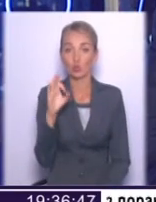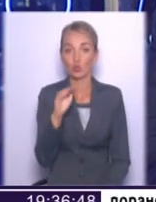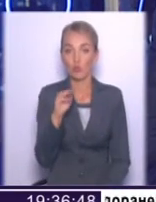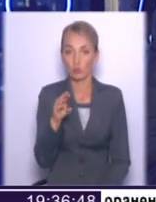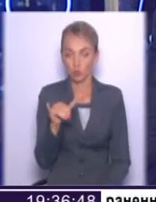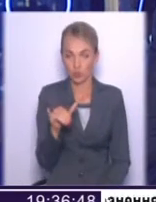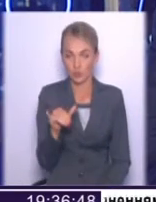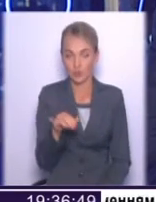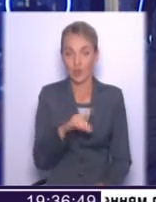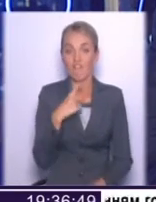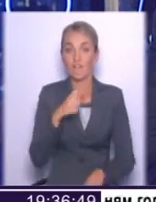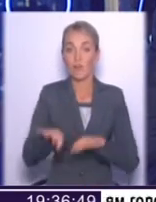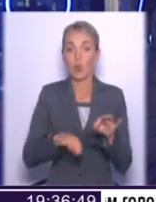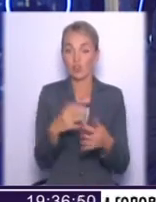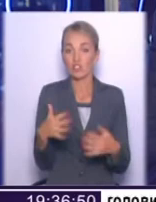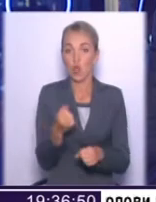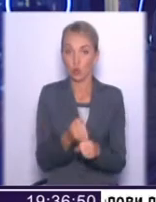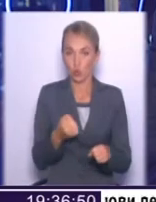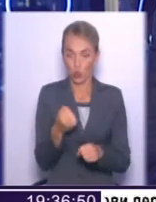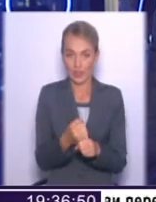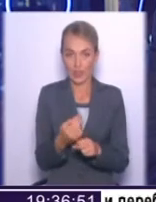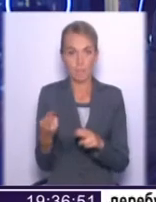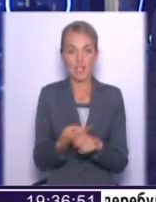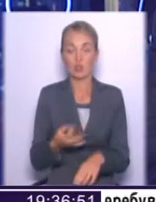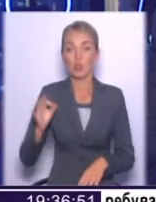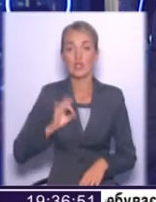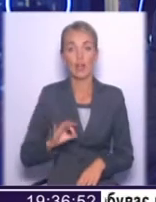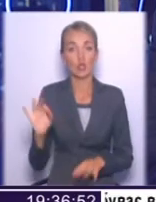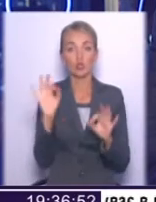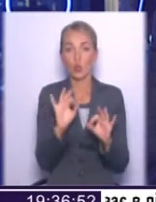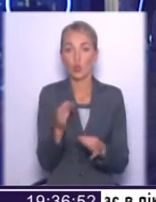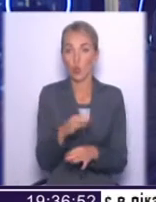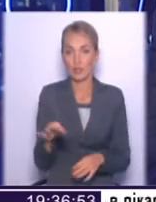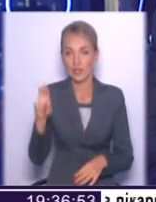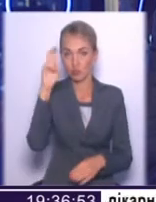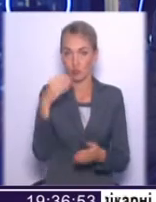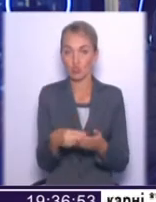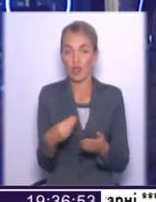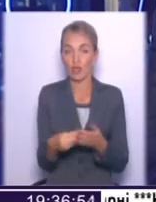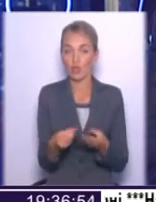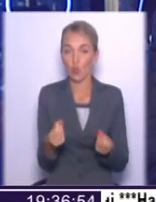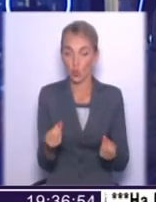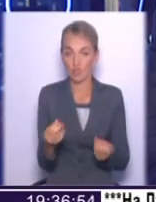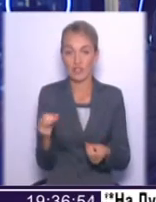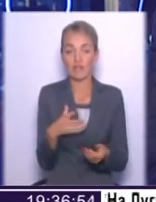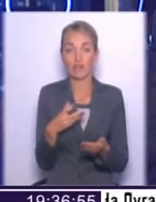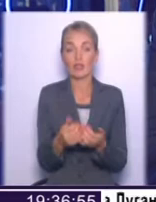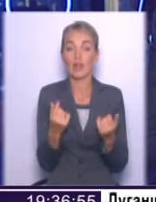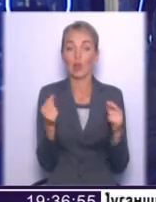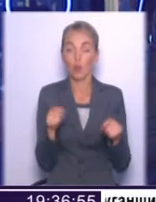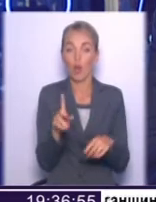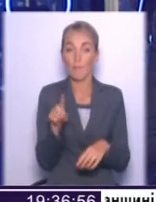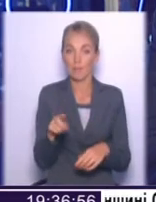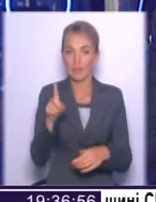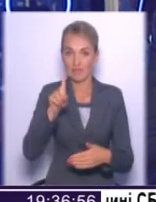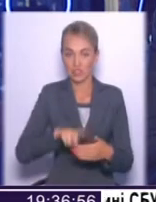софт в пілоті вже розроблений, він розроблений без використання жодної копійки бюджетних коштів. І, власне, для того, аби